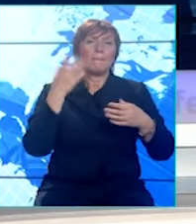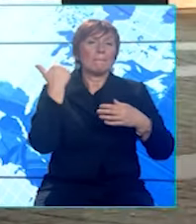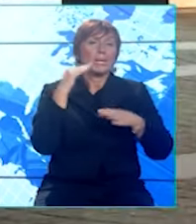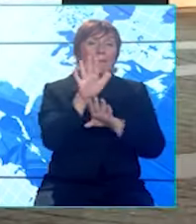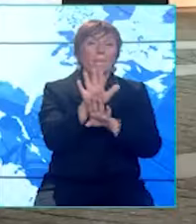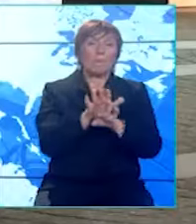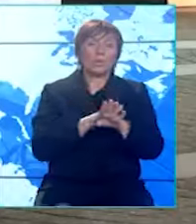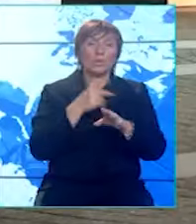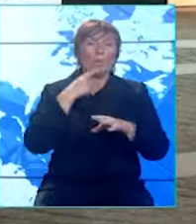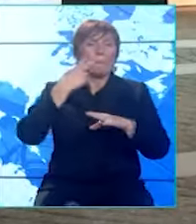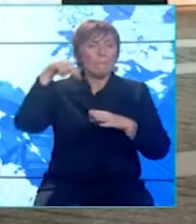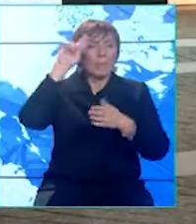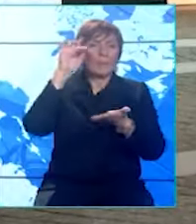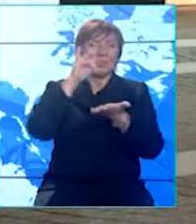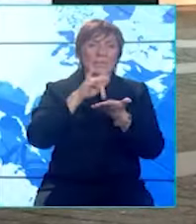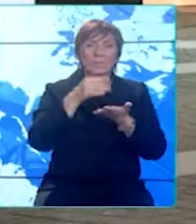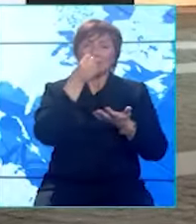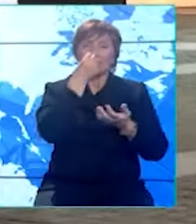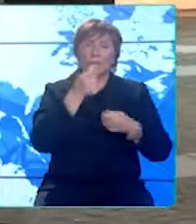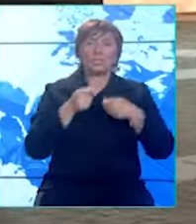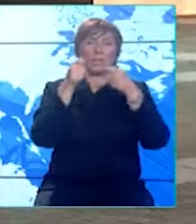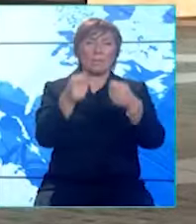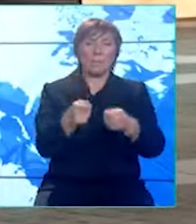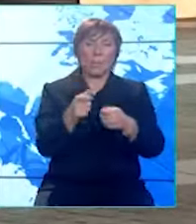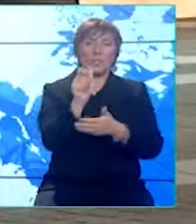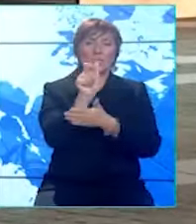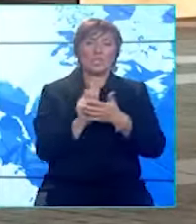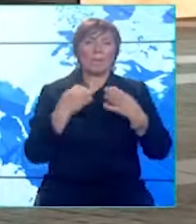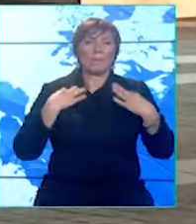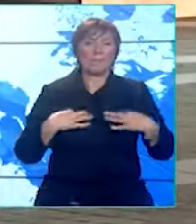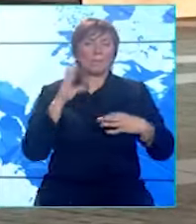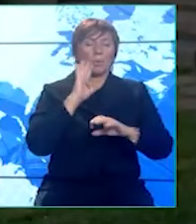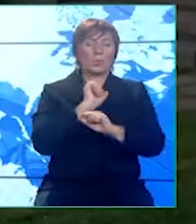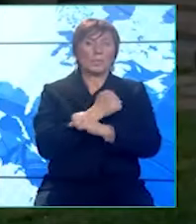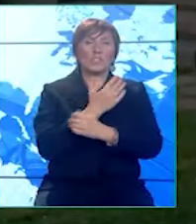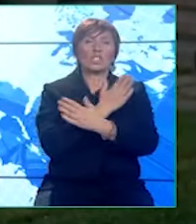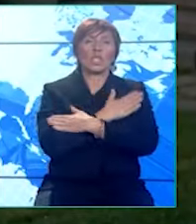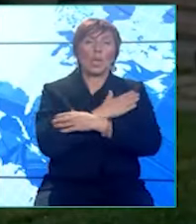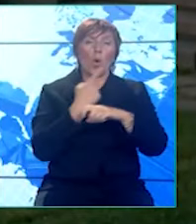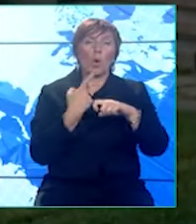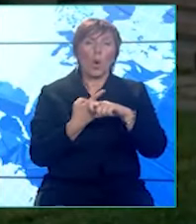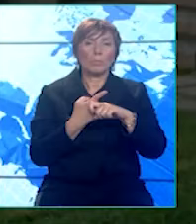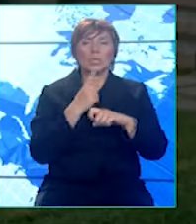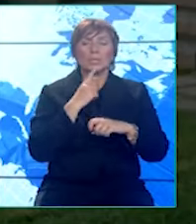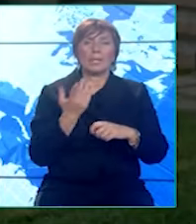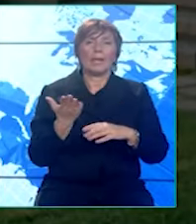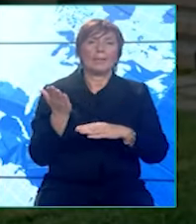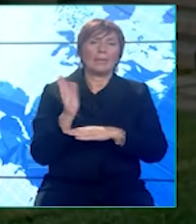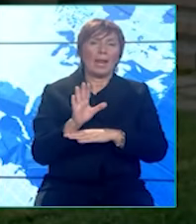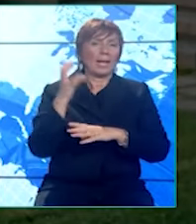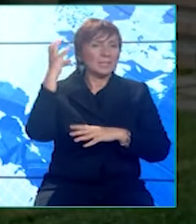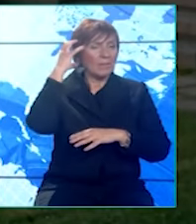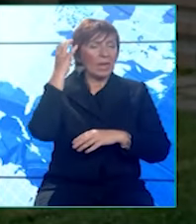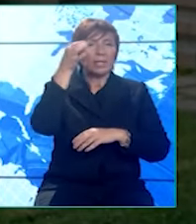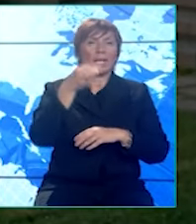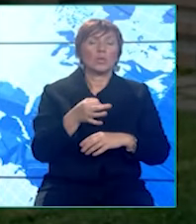prije čijeg početka su u memorijalnom centru cvijeće položili član predsjedništva Bosne i Hercegovine Željko Komšić, delegacije